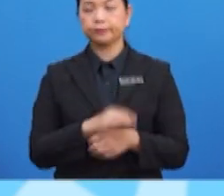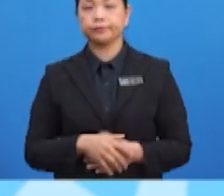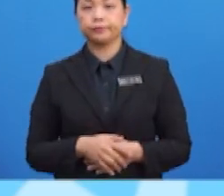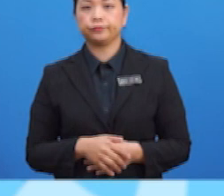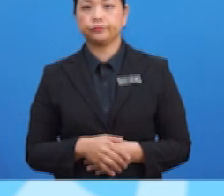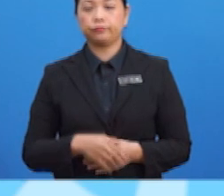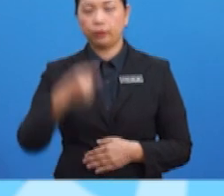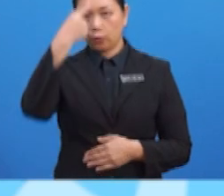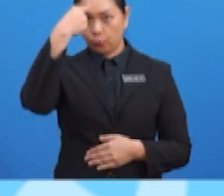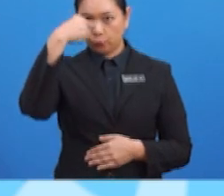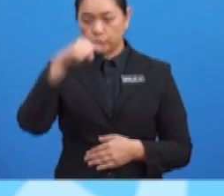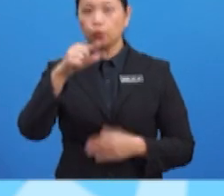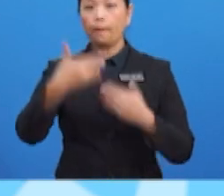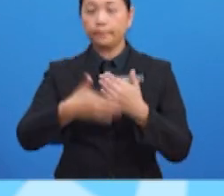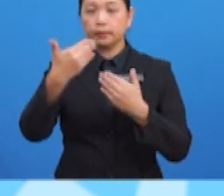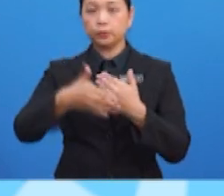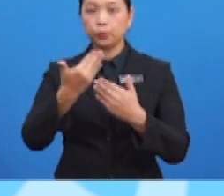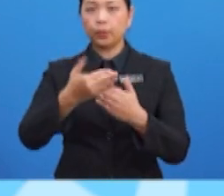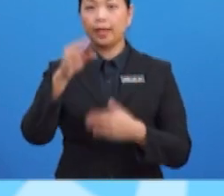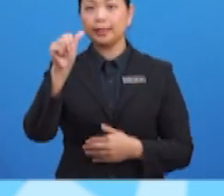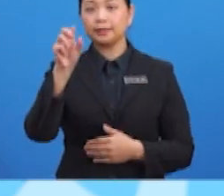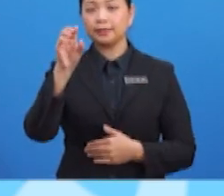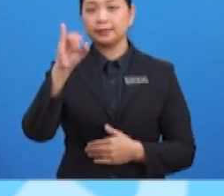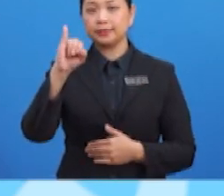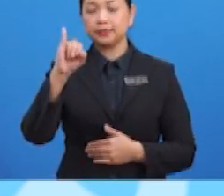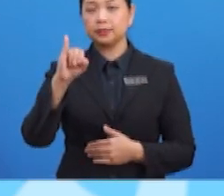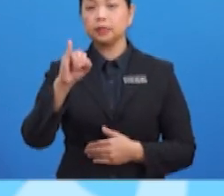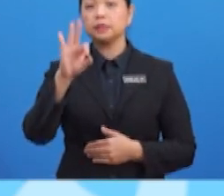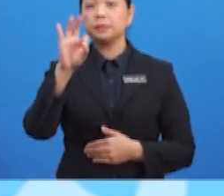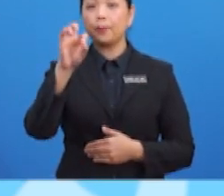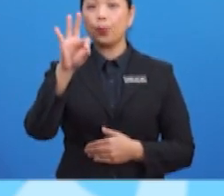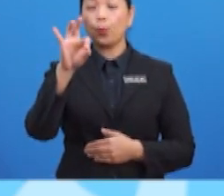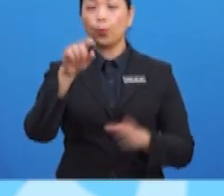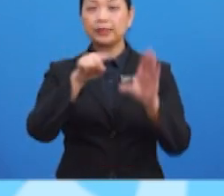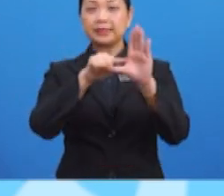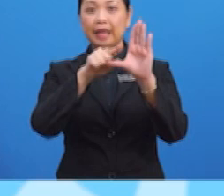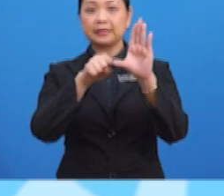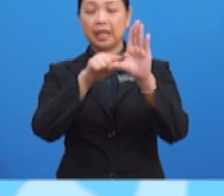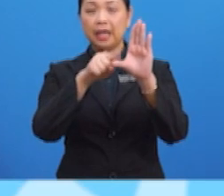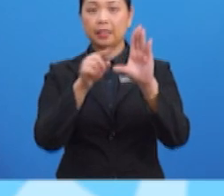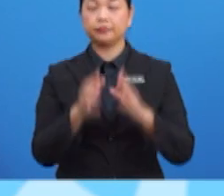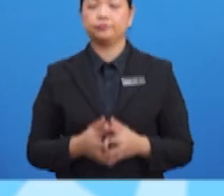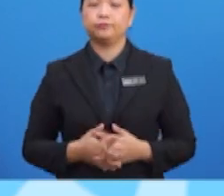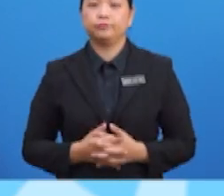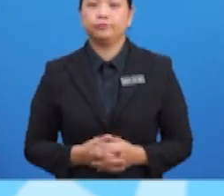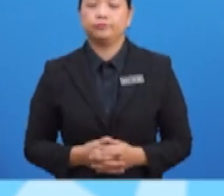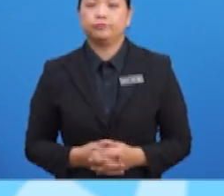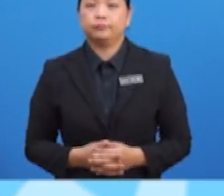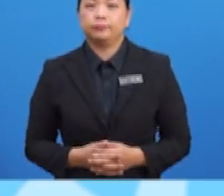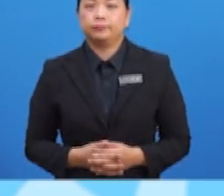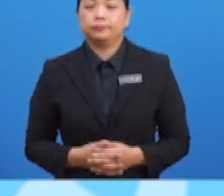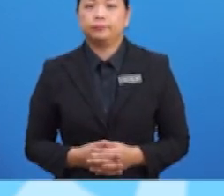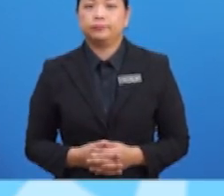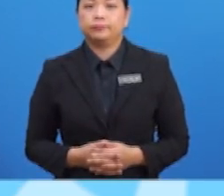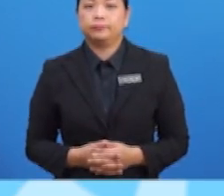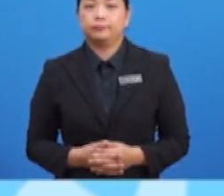Ya, untuk memutarkan aci pada sudut 90 darjah. Murid-murid, sekarang kita